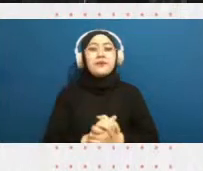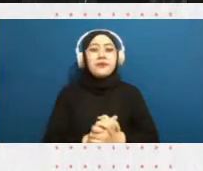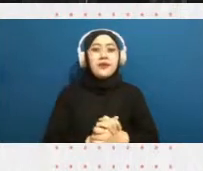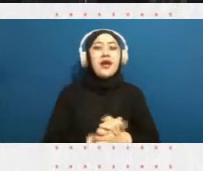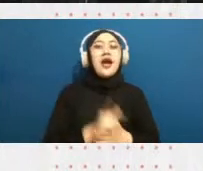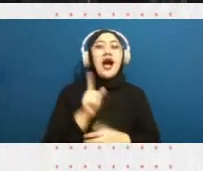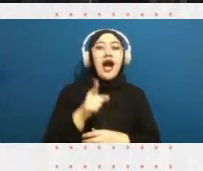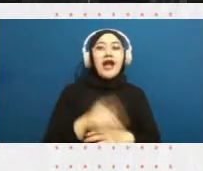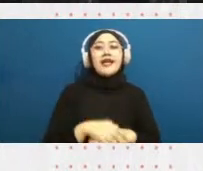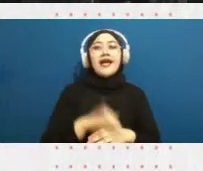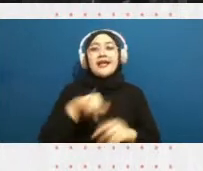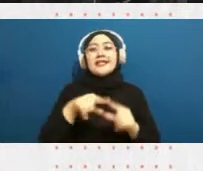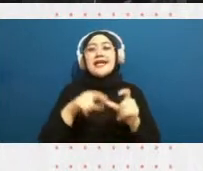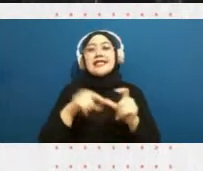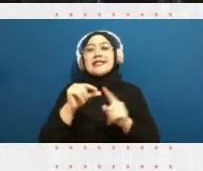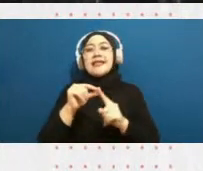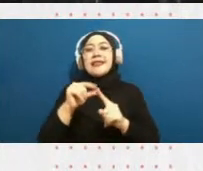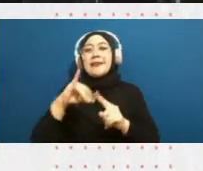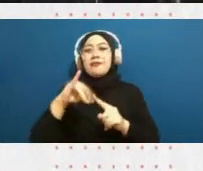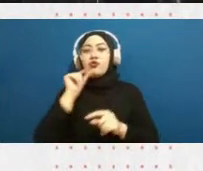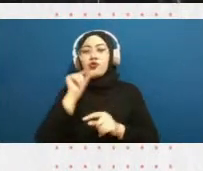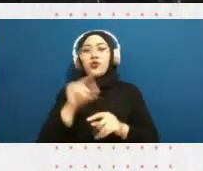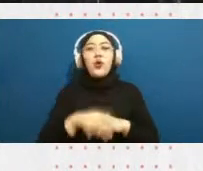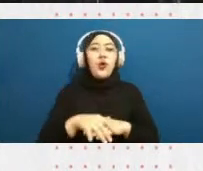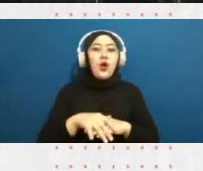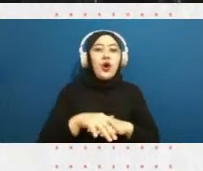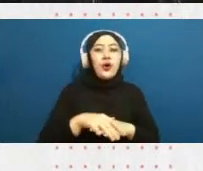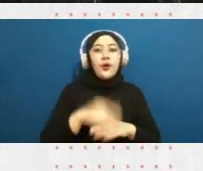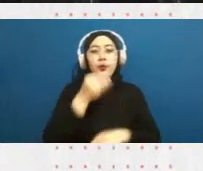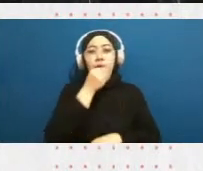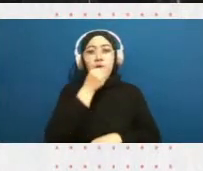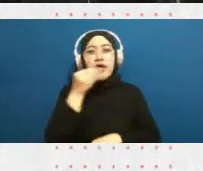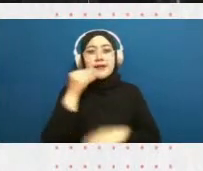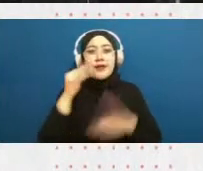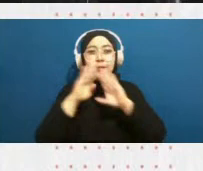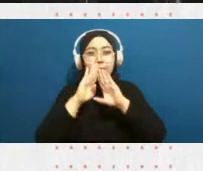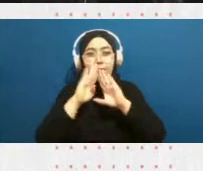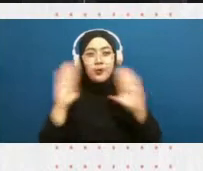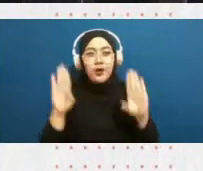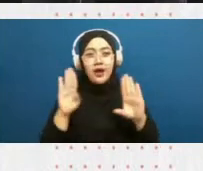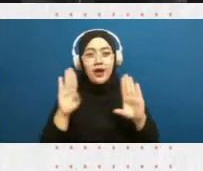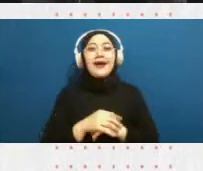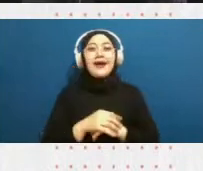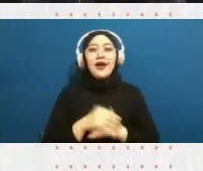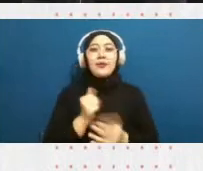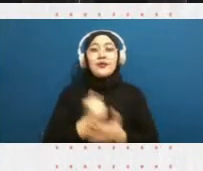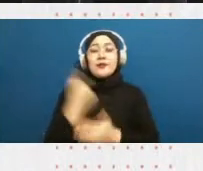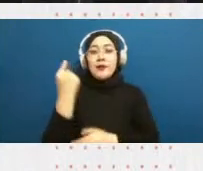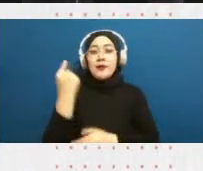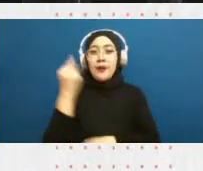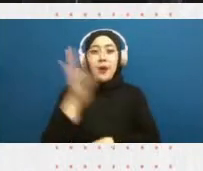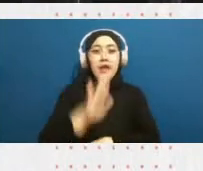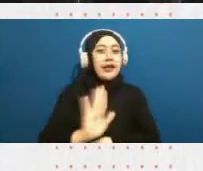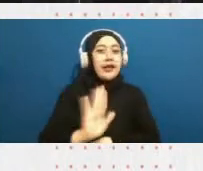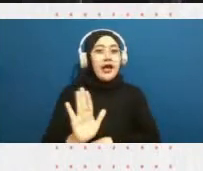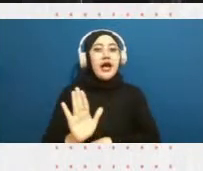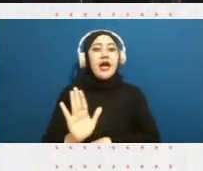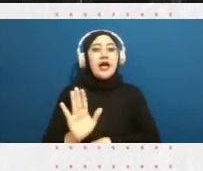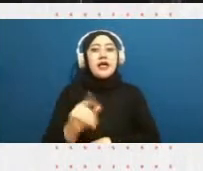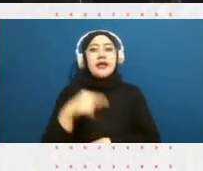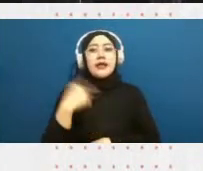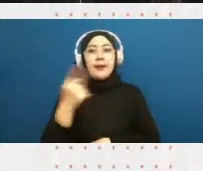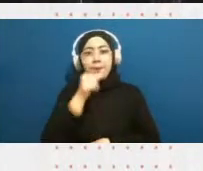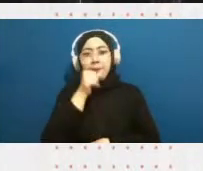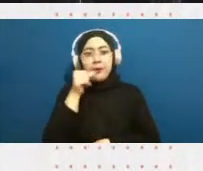puasa. Oke, Udah. memang tidak tiap hari atau tidak tiap minggu, tidak tiap bulan